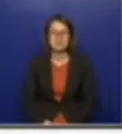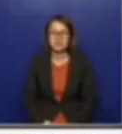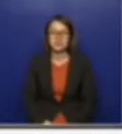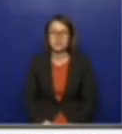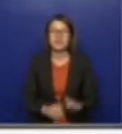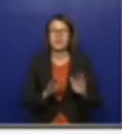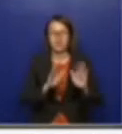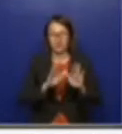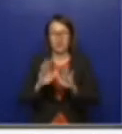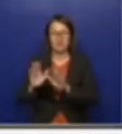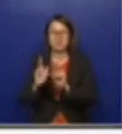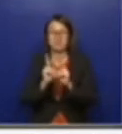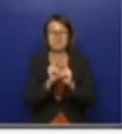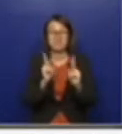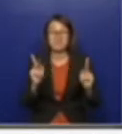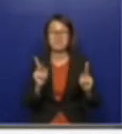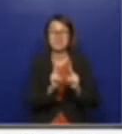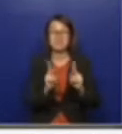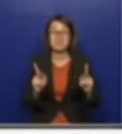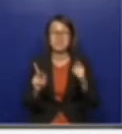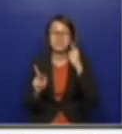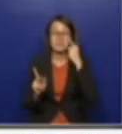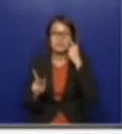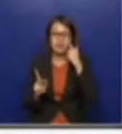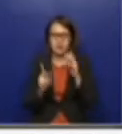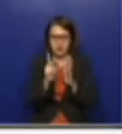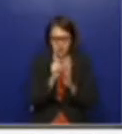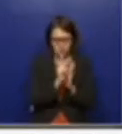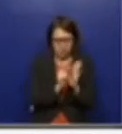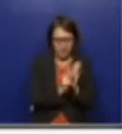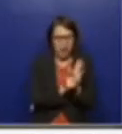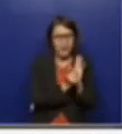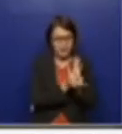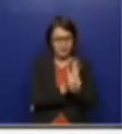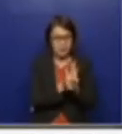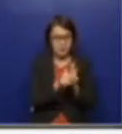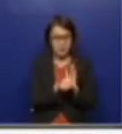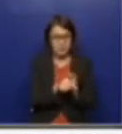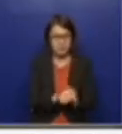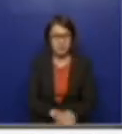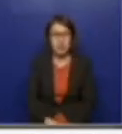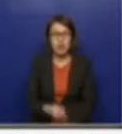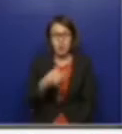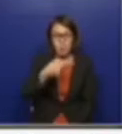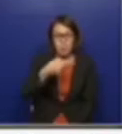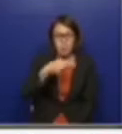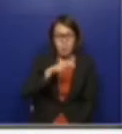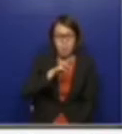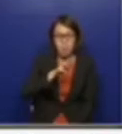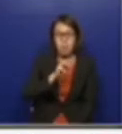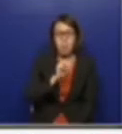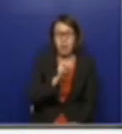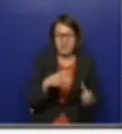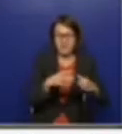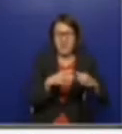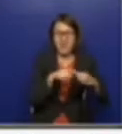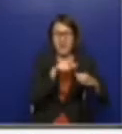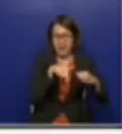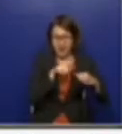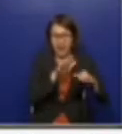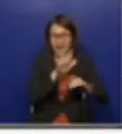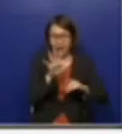การไปครับว่ากฎหมายเดิมเราเนี่ยหมวด3หมวด5ได้3เรื่องหน้า